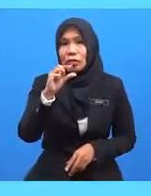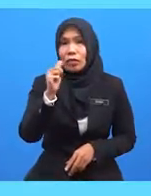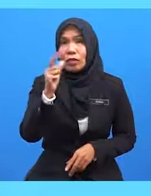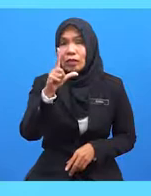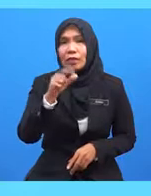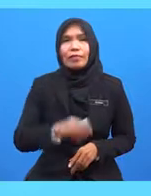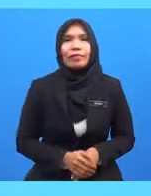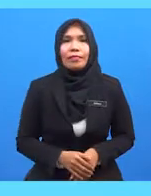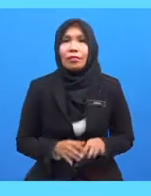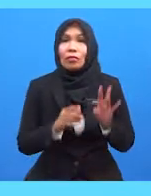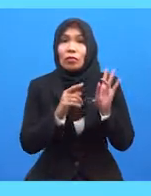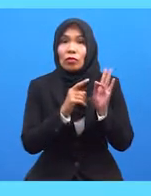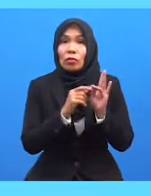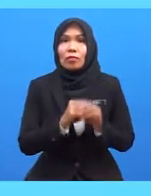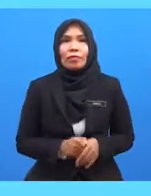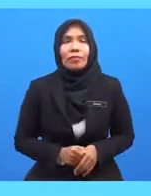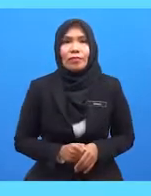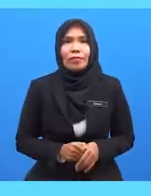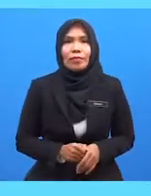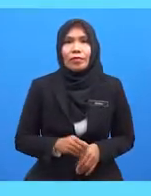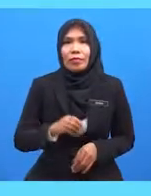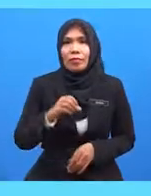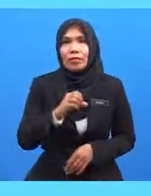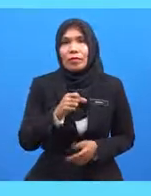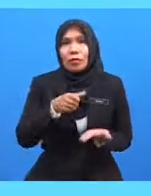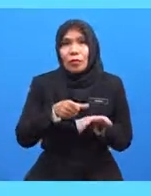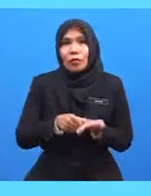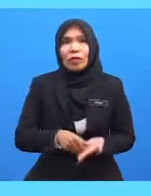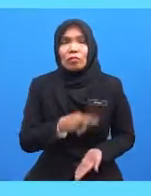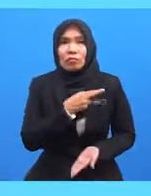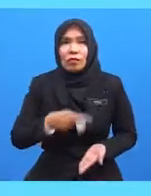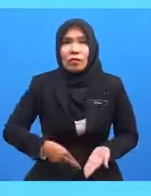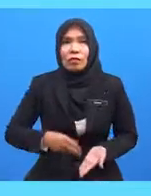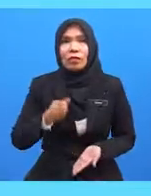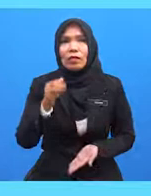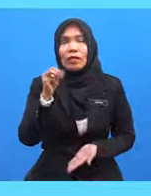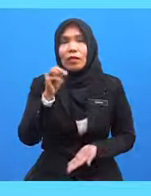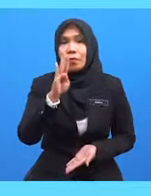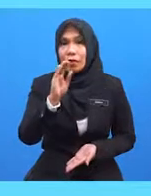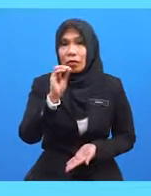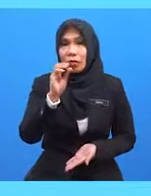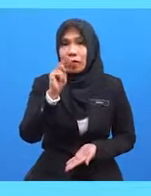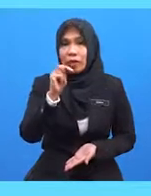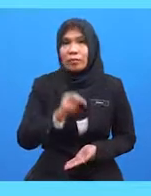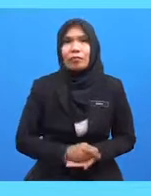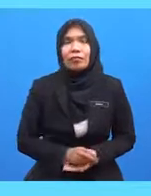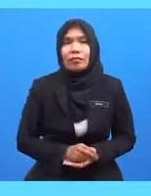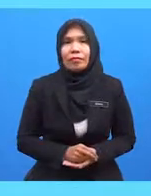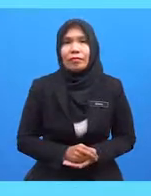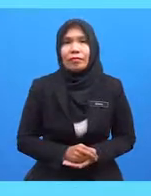1658 Masihi. Surat Banjar Fuad Qasad Al-Khair dalam tulisan Jawi kepada Raja